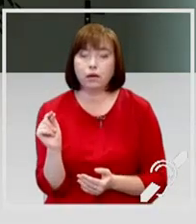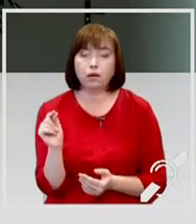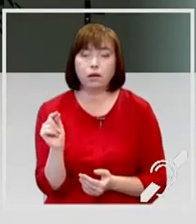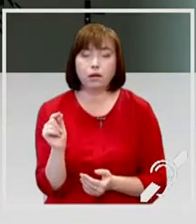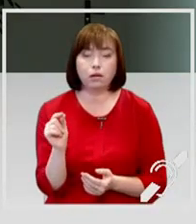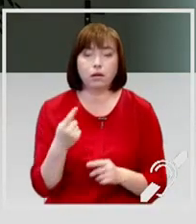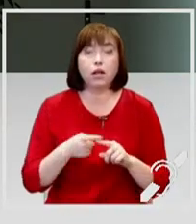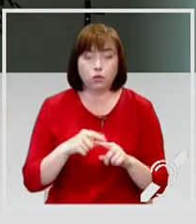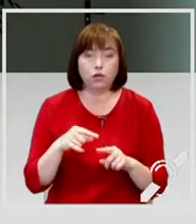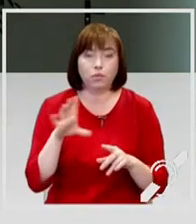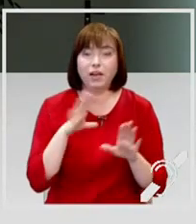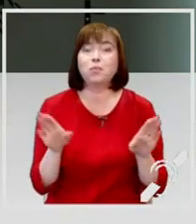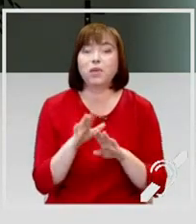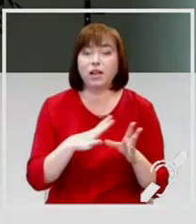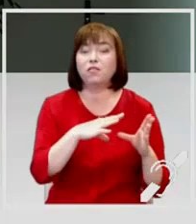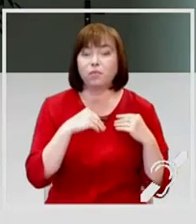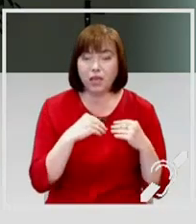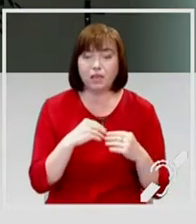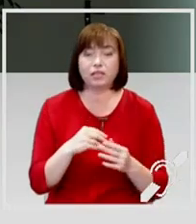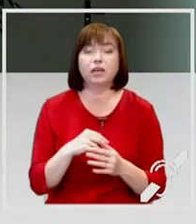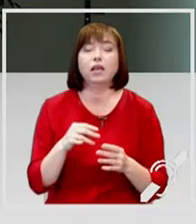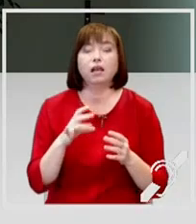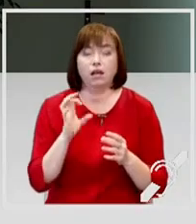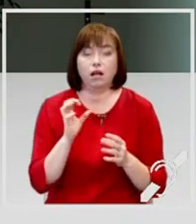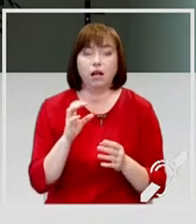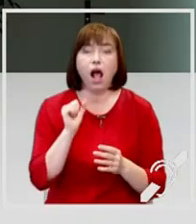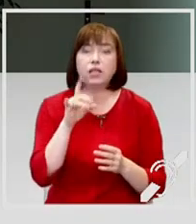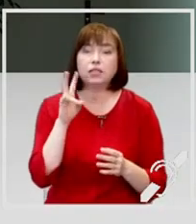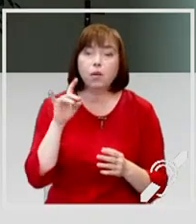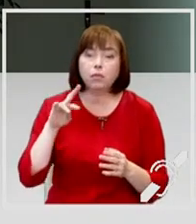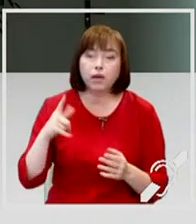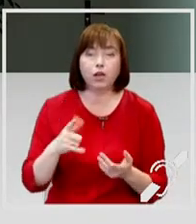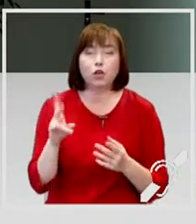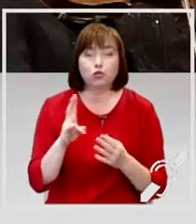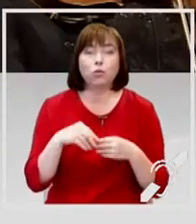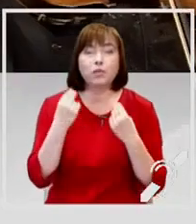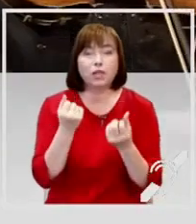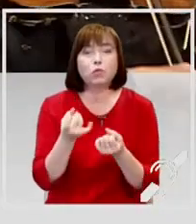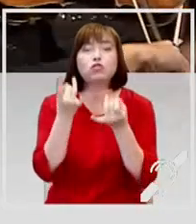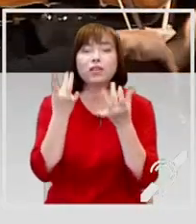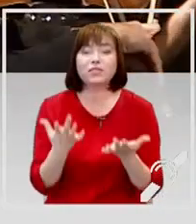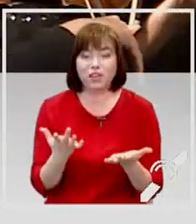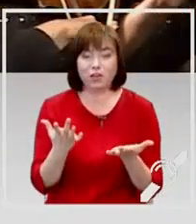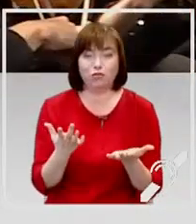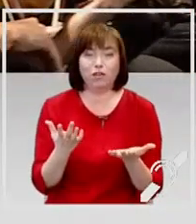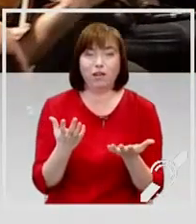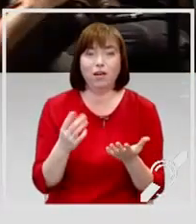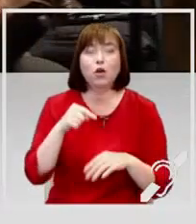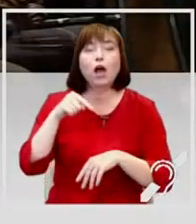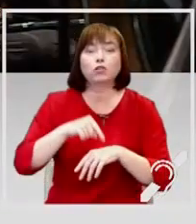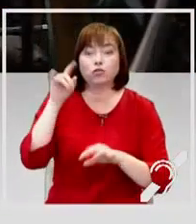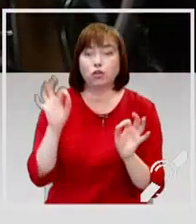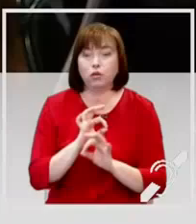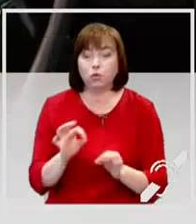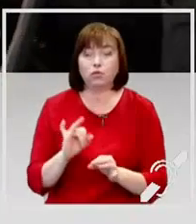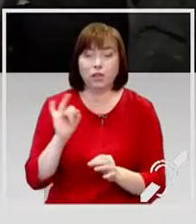duete pe care noi le-am făcut și momente de ansamblu, ca să ducem o notă proaspătă repertoriului pe care îl avem. Și